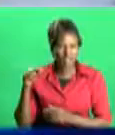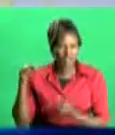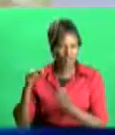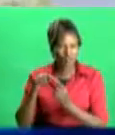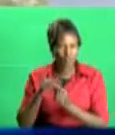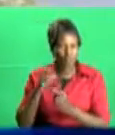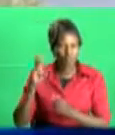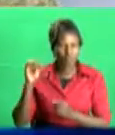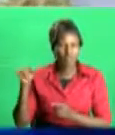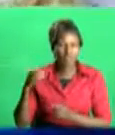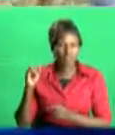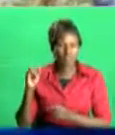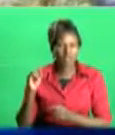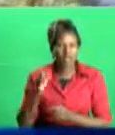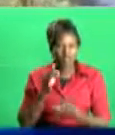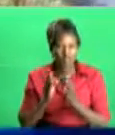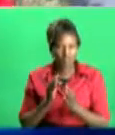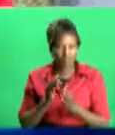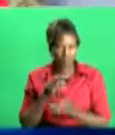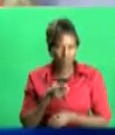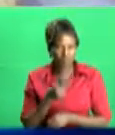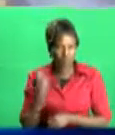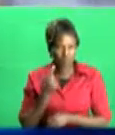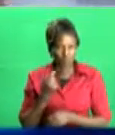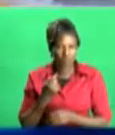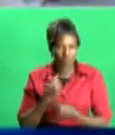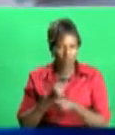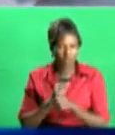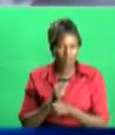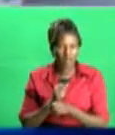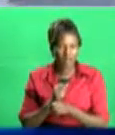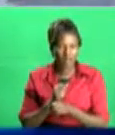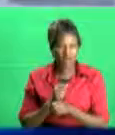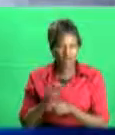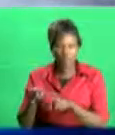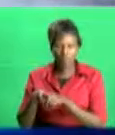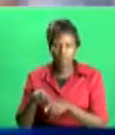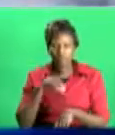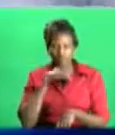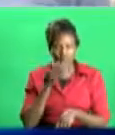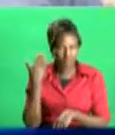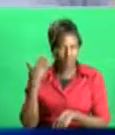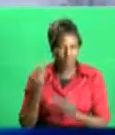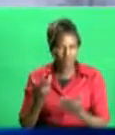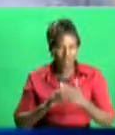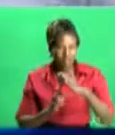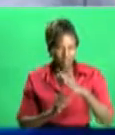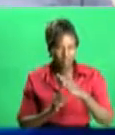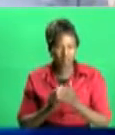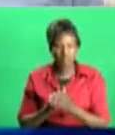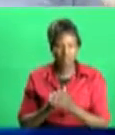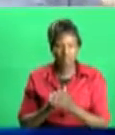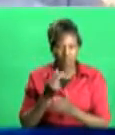kuelekea Wajia isipokuwa hii tumejenga? Amekuwa waziri wa kawi. Kunae stima ya